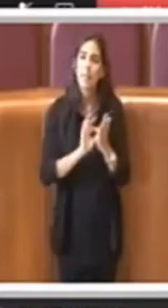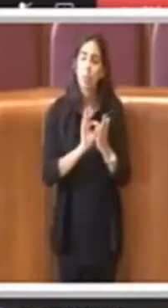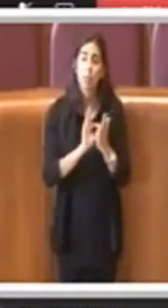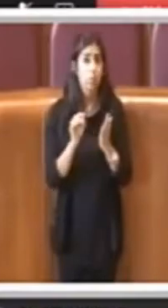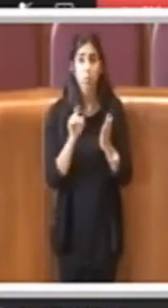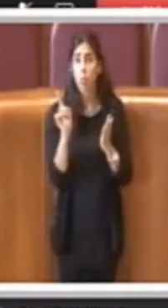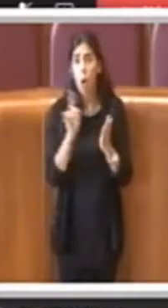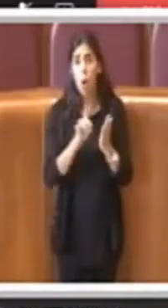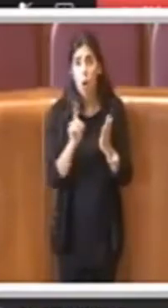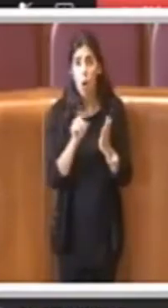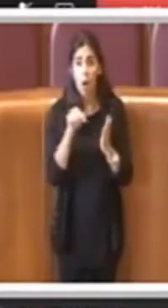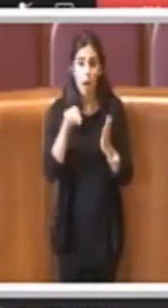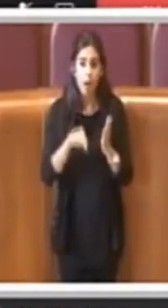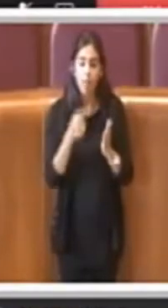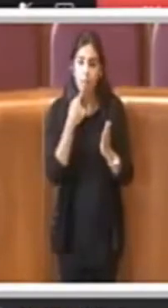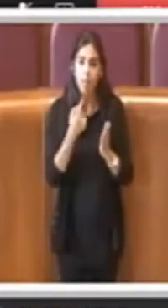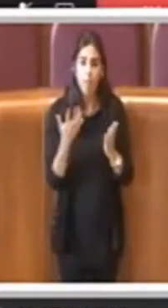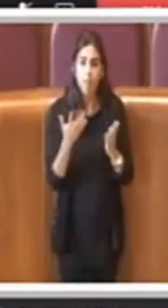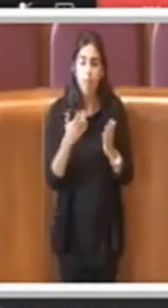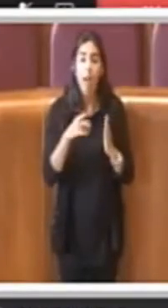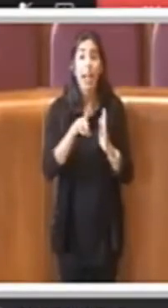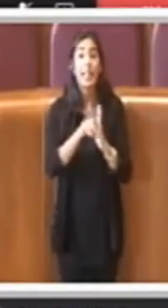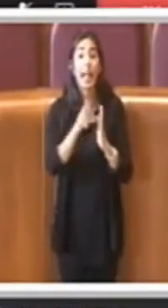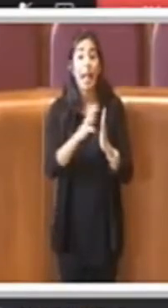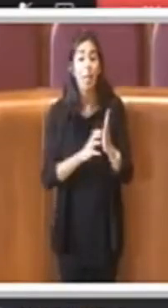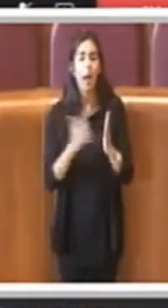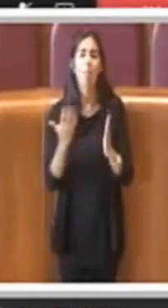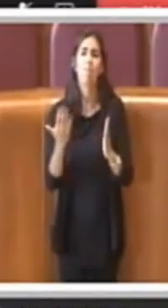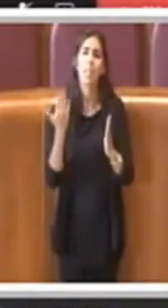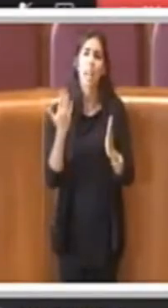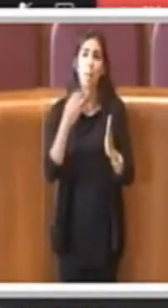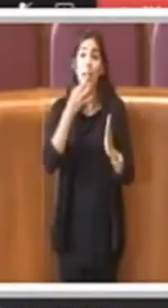finalmente che coinvolge